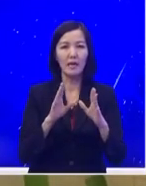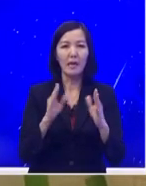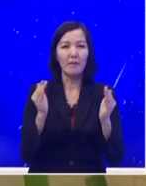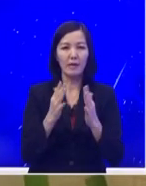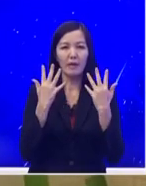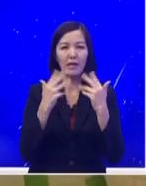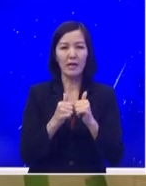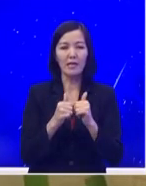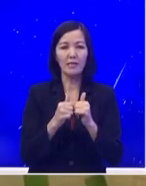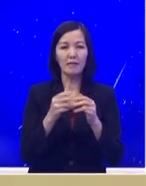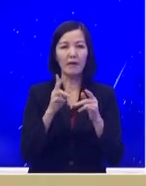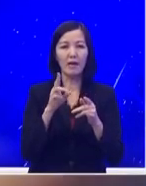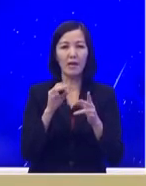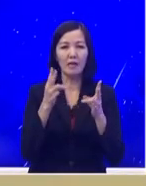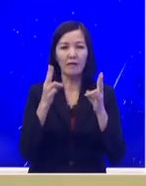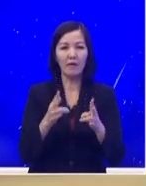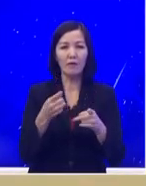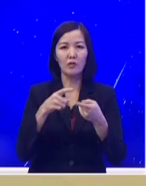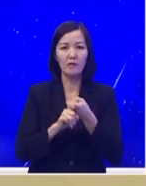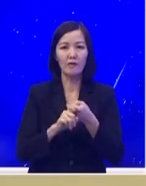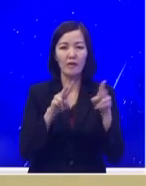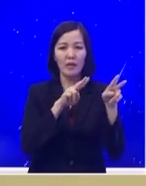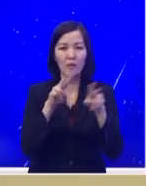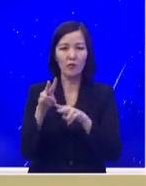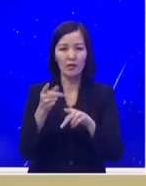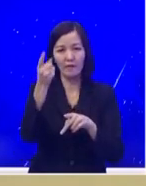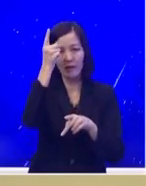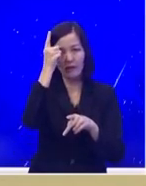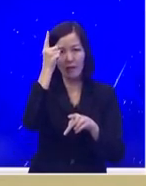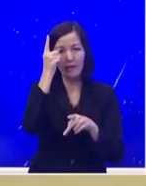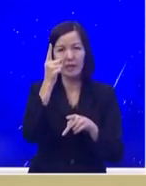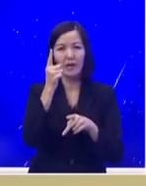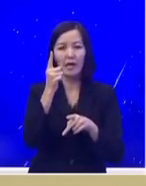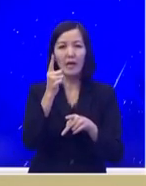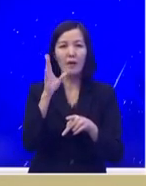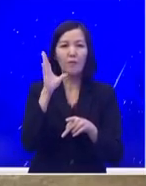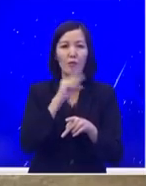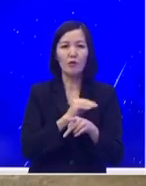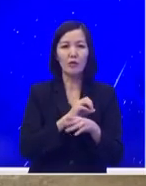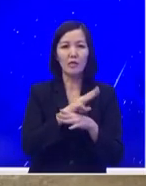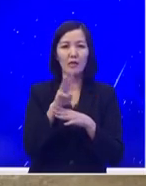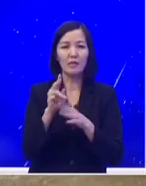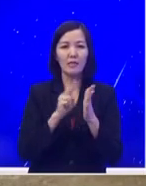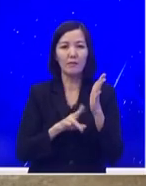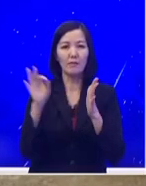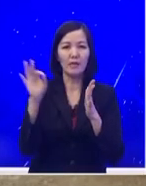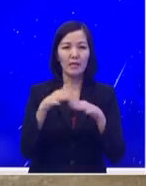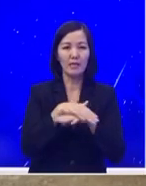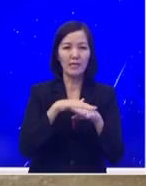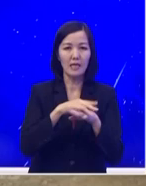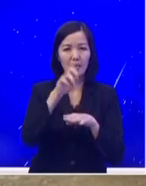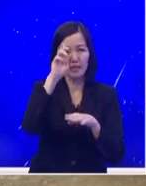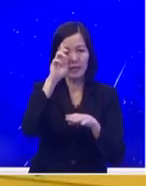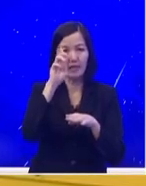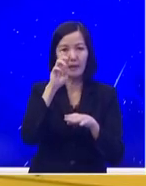Минимальное количество жертв коронавирусной инфекции пока наблюдается в Германии. Однако эпидемия может охватить не менее 70% населения